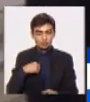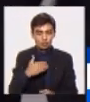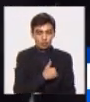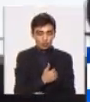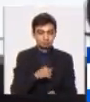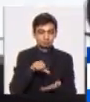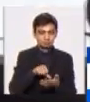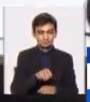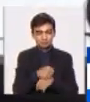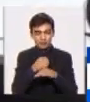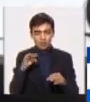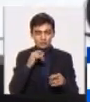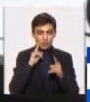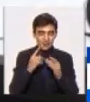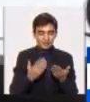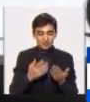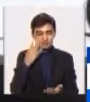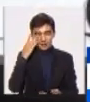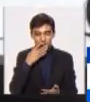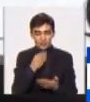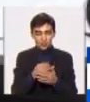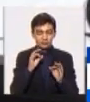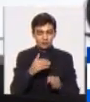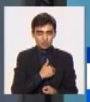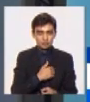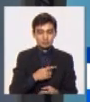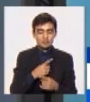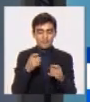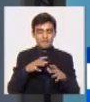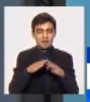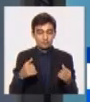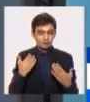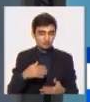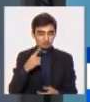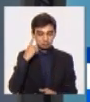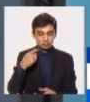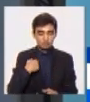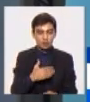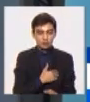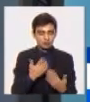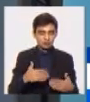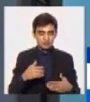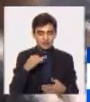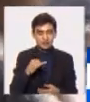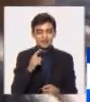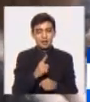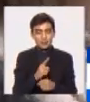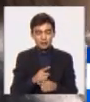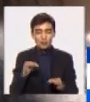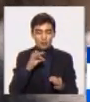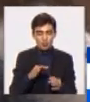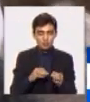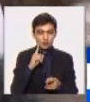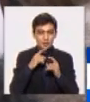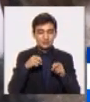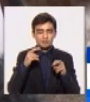Митинги, демонстрации и собрания можно будет проводить, лишь уведомив об этом власти. Главное, чтобы тема не подпадала под перечень запретов и собрание